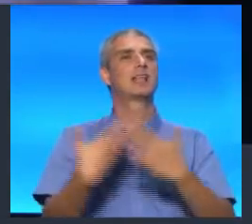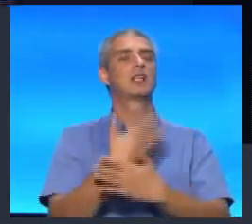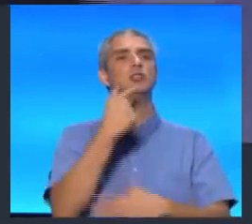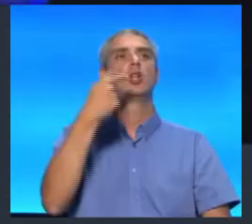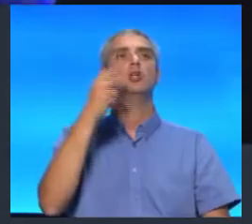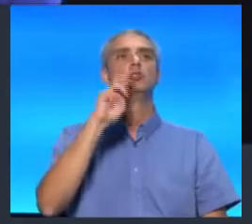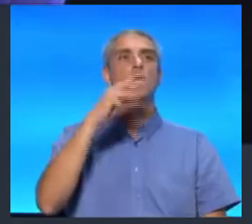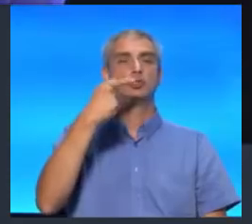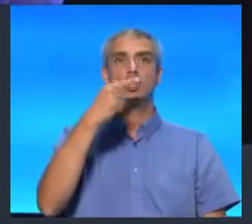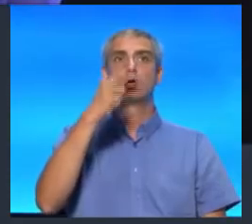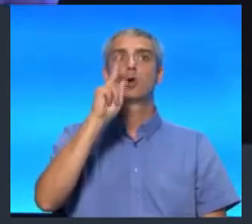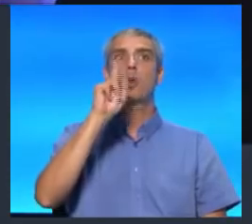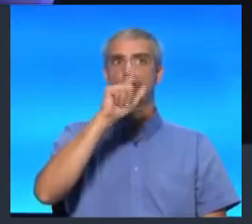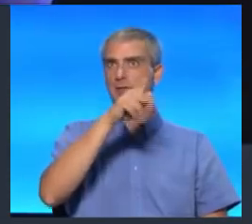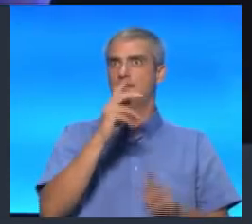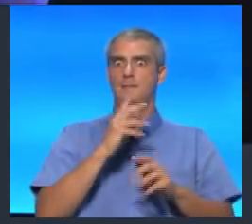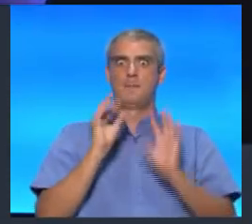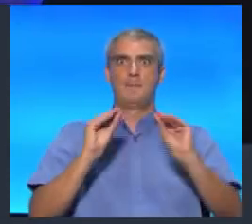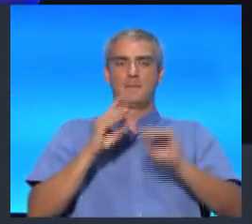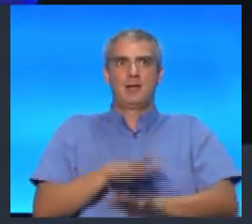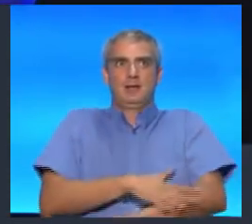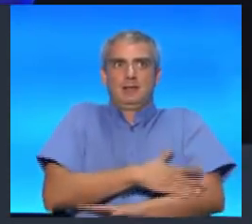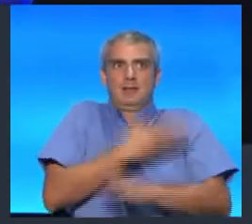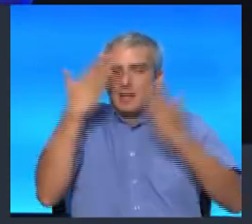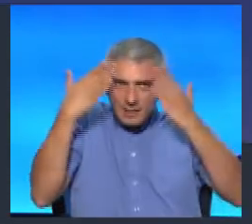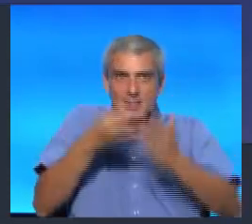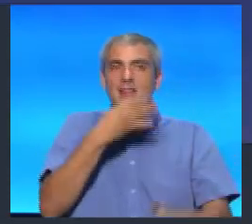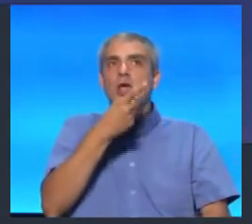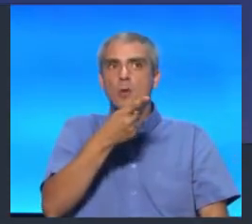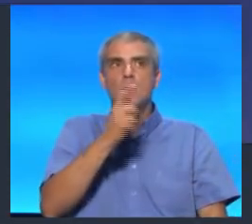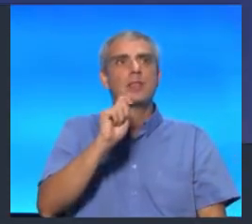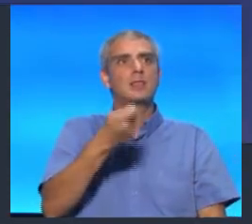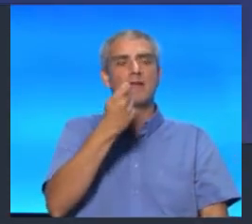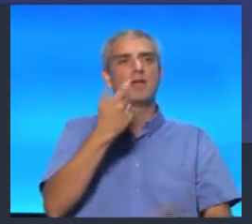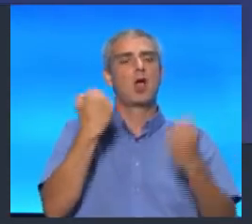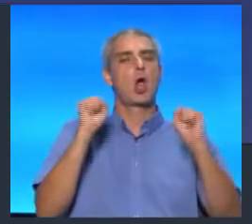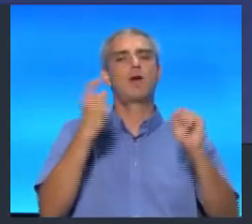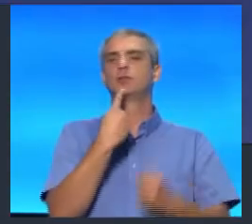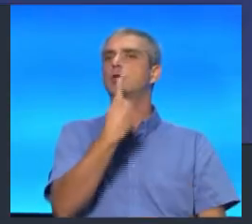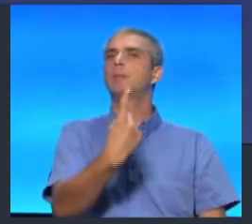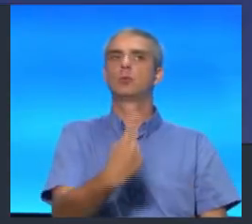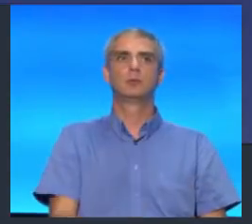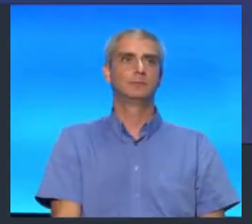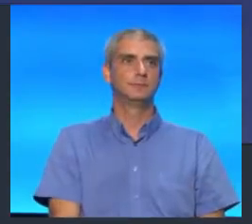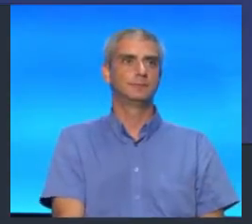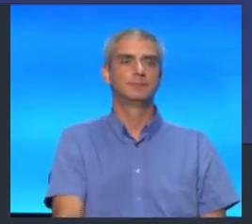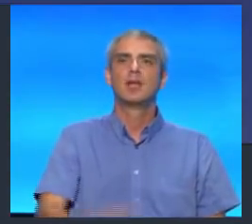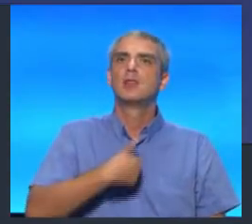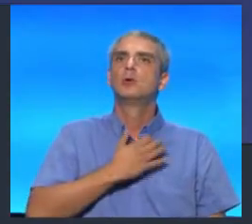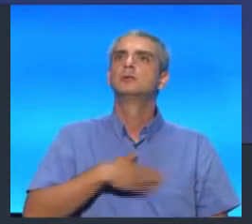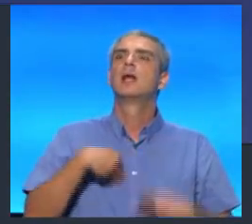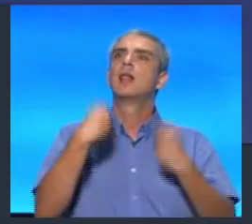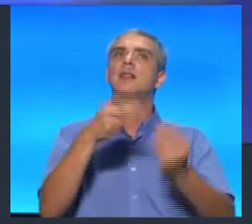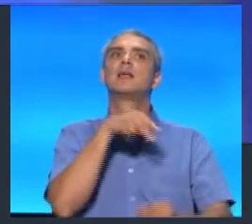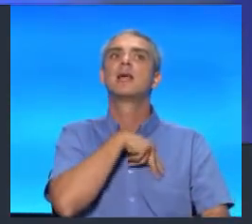קלוני. הבימאי הנרגש בחר להתמקד בנאומו דווקא בחופש הביטוי. I would like to dedicate this